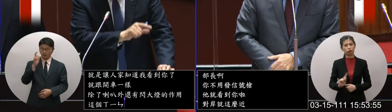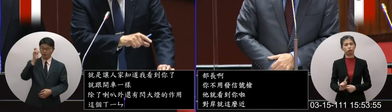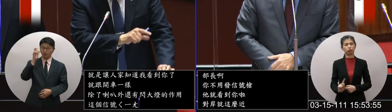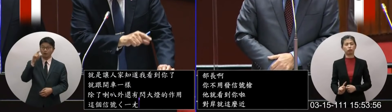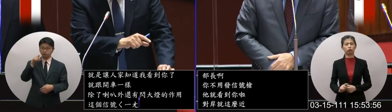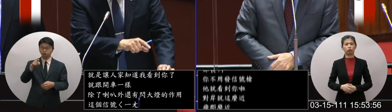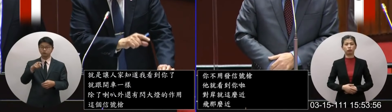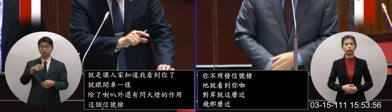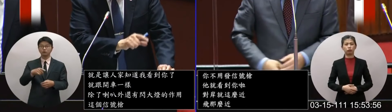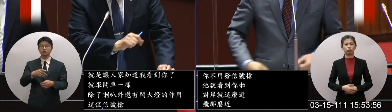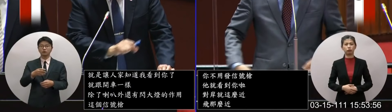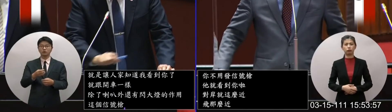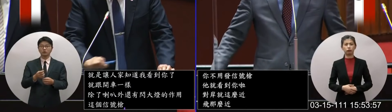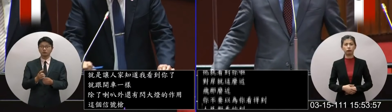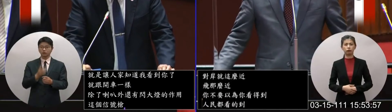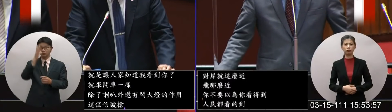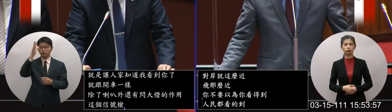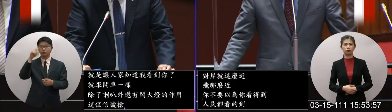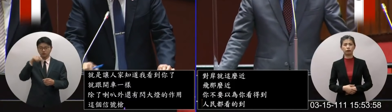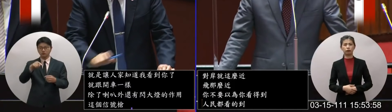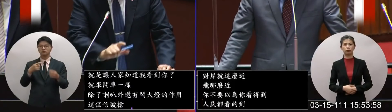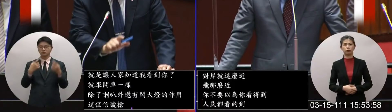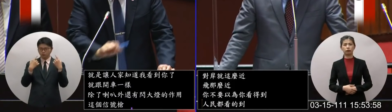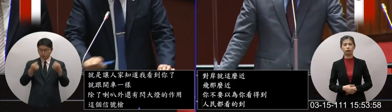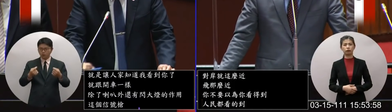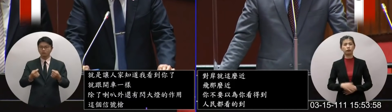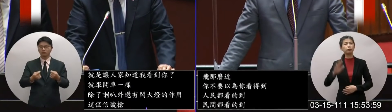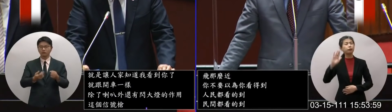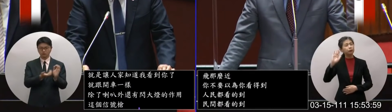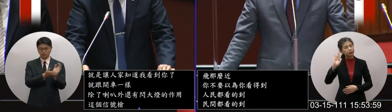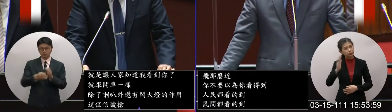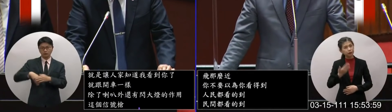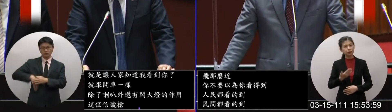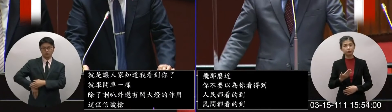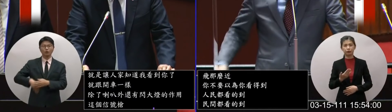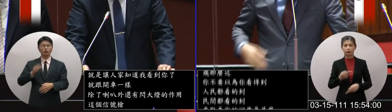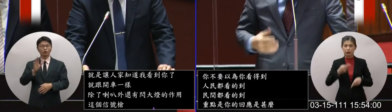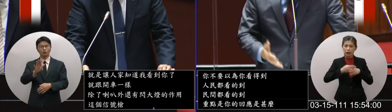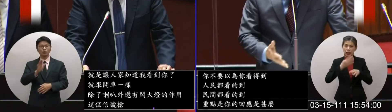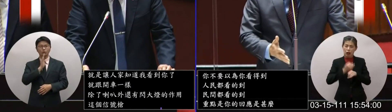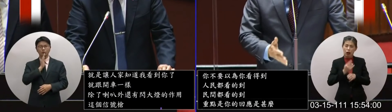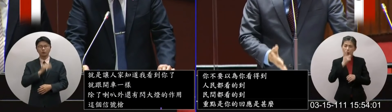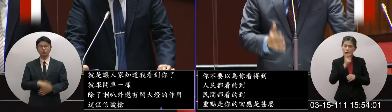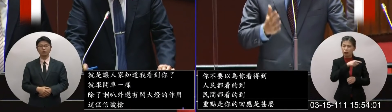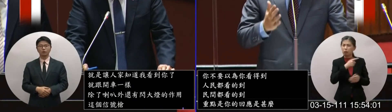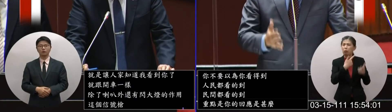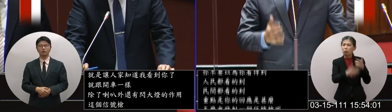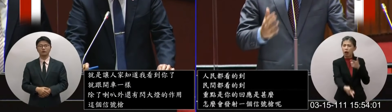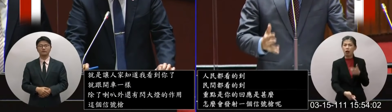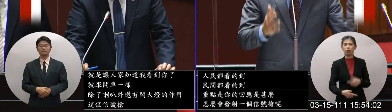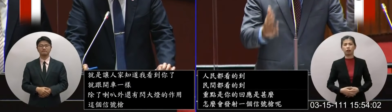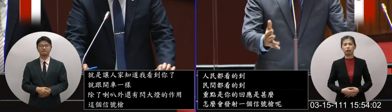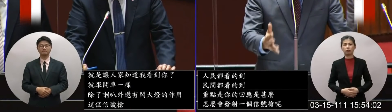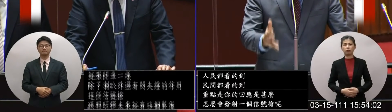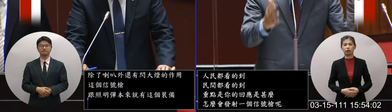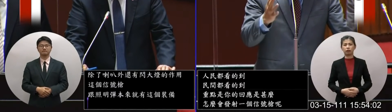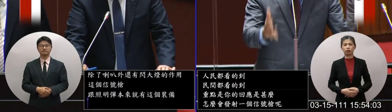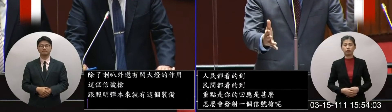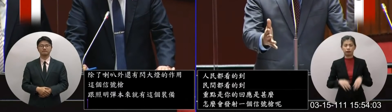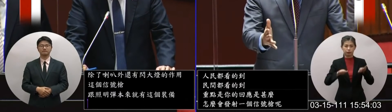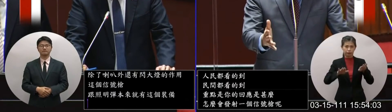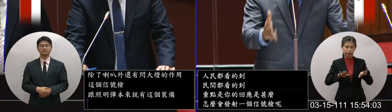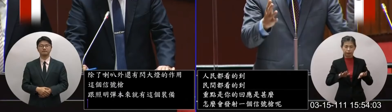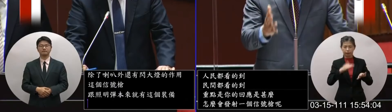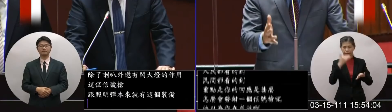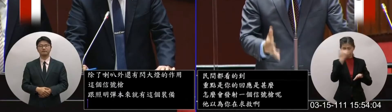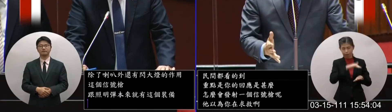明弹本来地区里面就有这些装备的， 对，但是它的用的时机嘛，还有你现在处理一个不